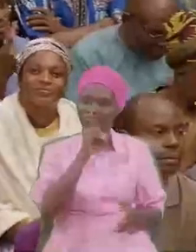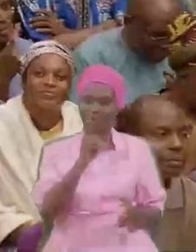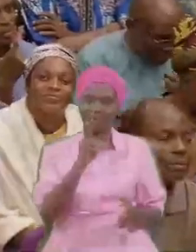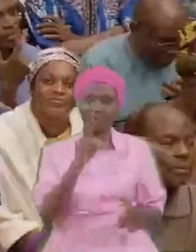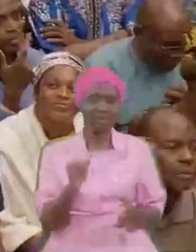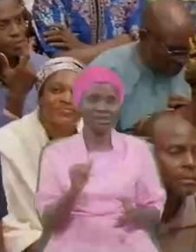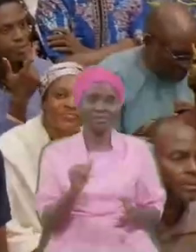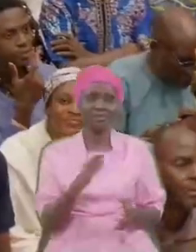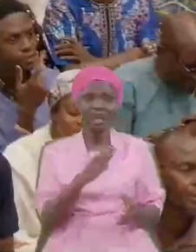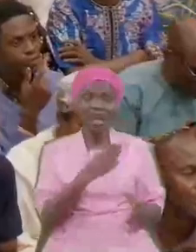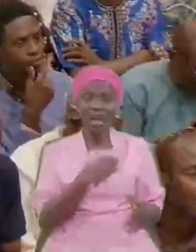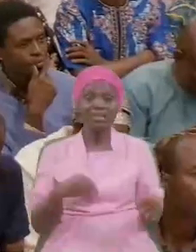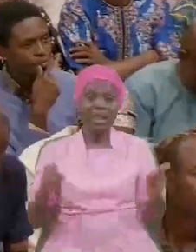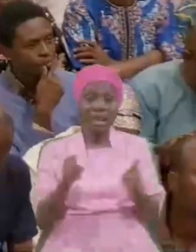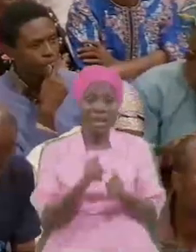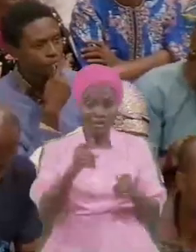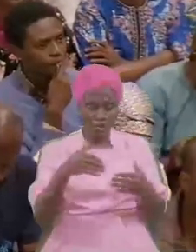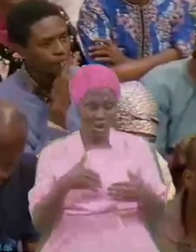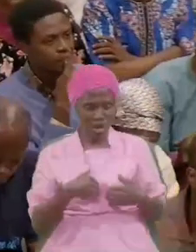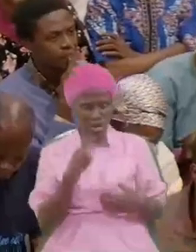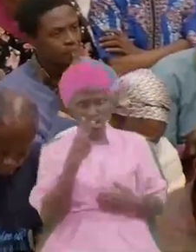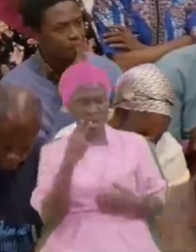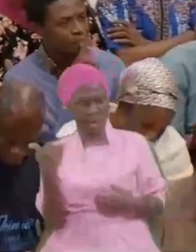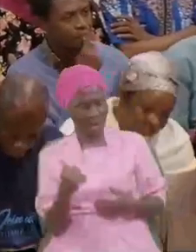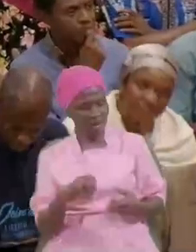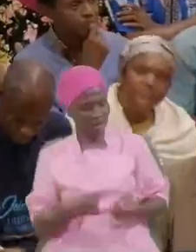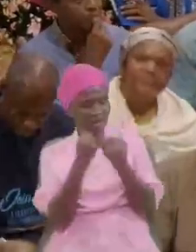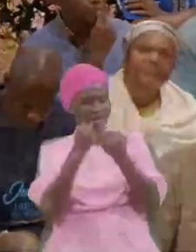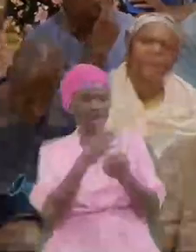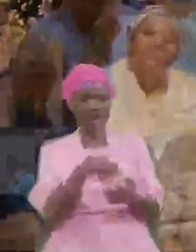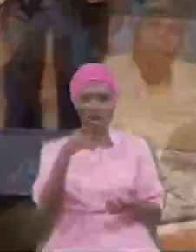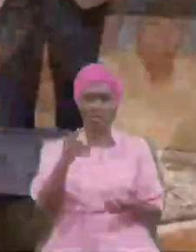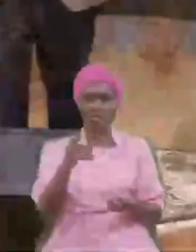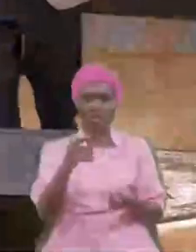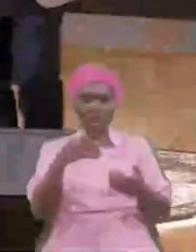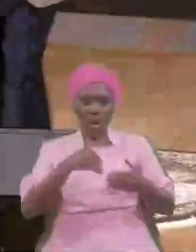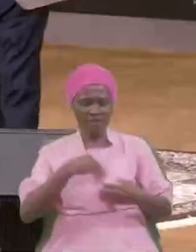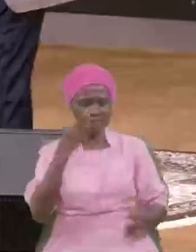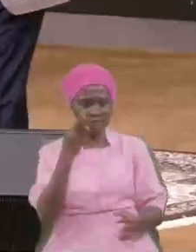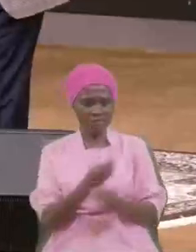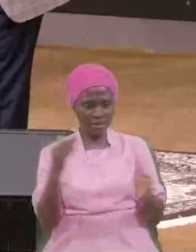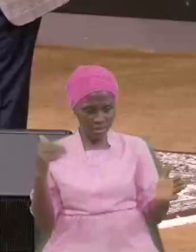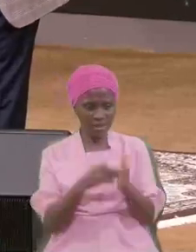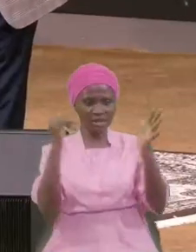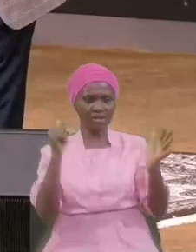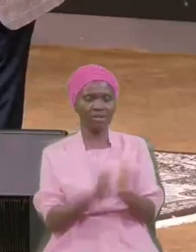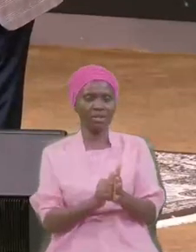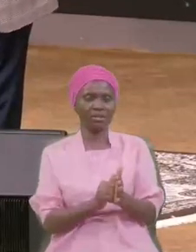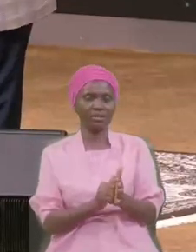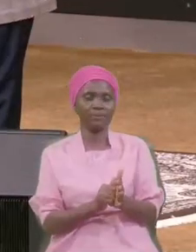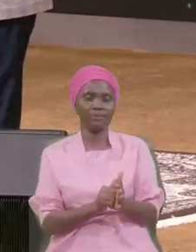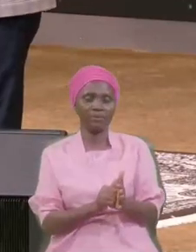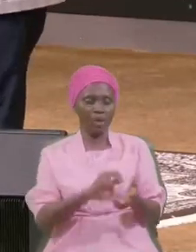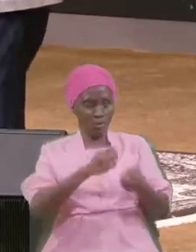comme vous serez confronté à un défi et vous levez et vous bravez le problème,